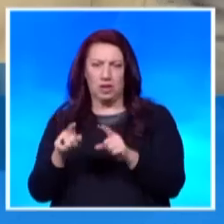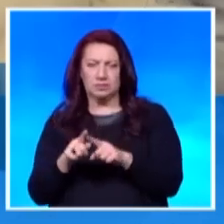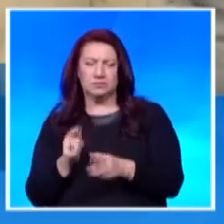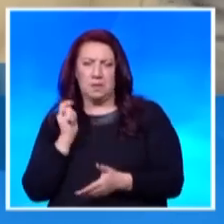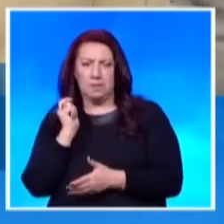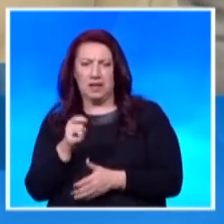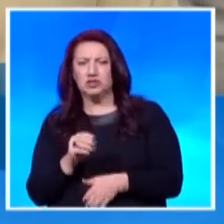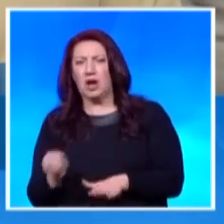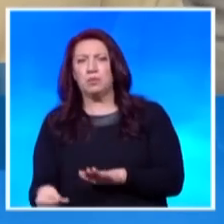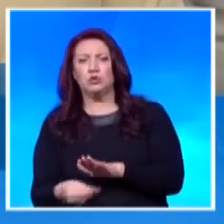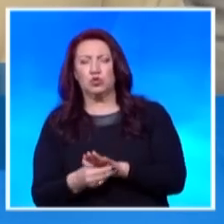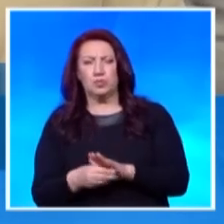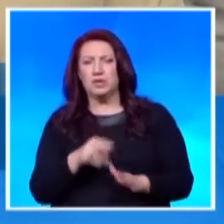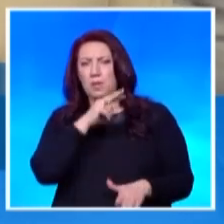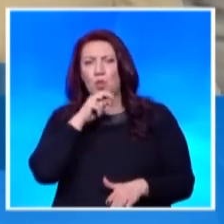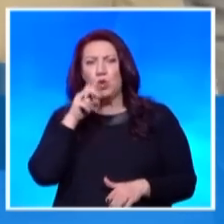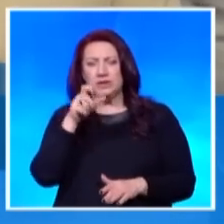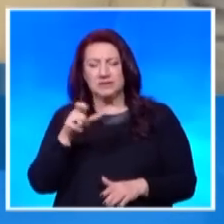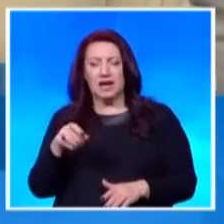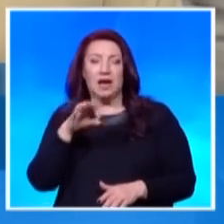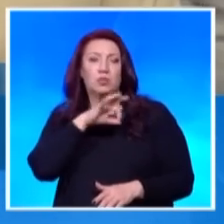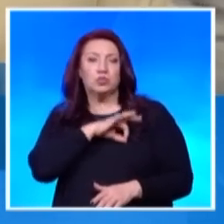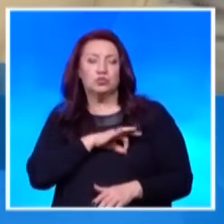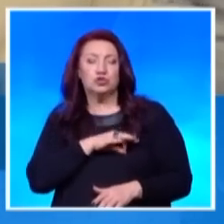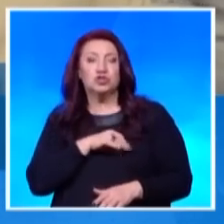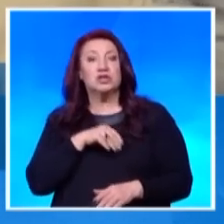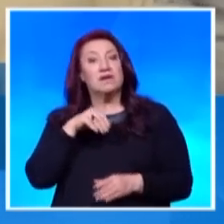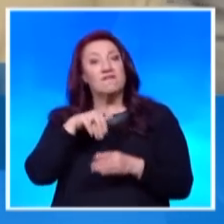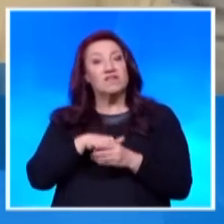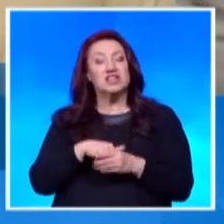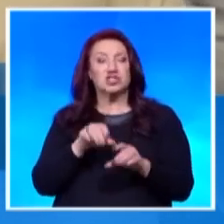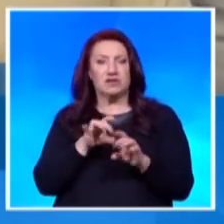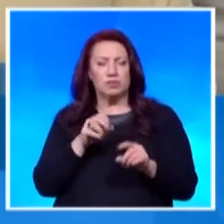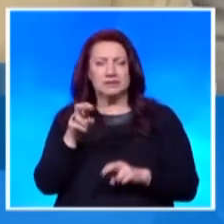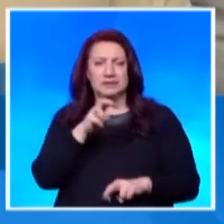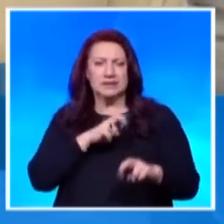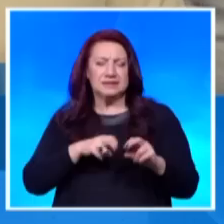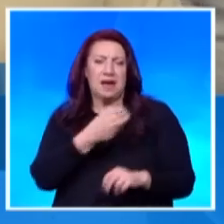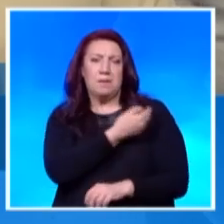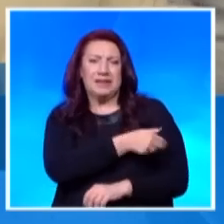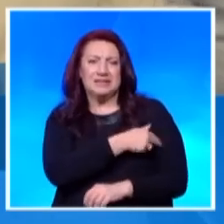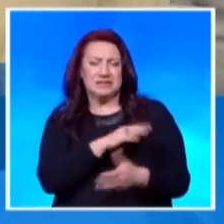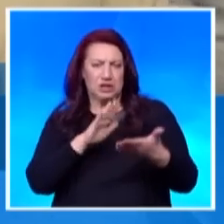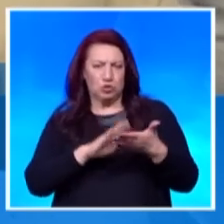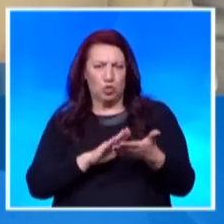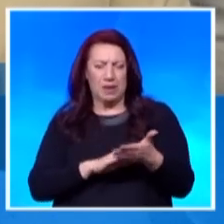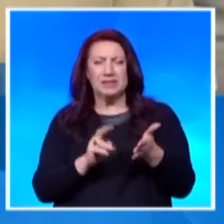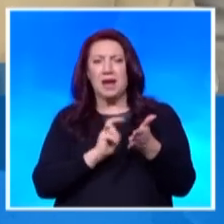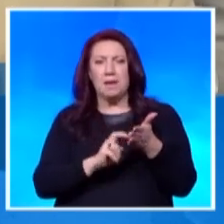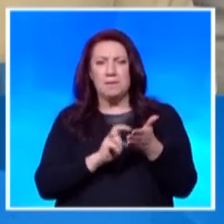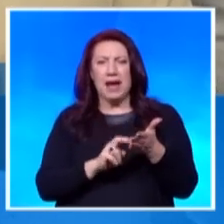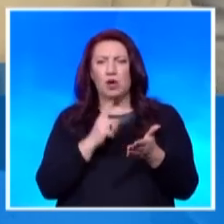за да получи вътрешна информация. И е търсило медицински документи, банкови сметки и финансови транзакции чрез незаконни средства